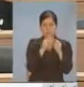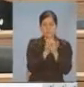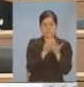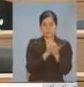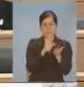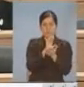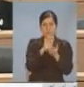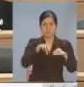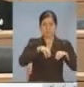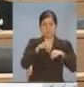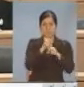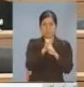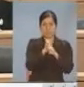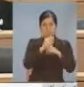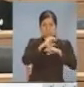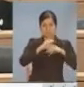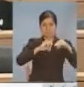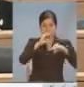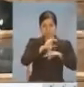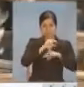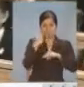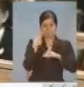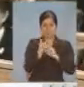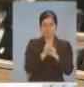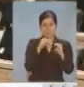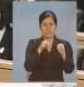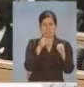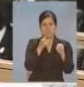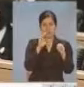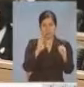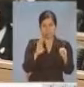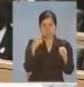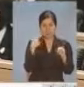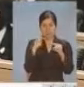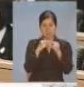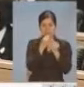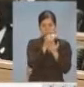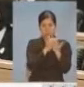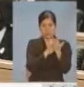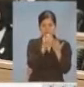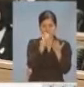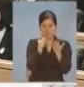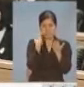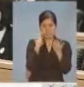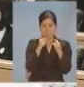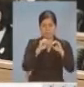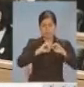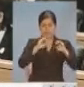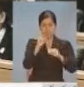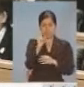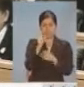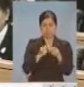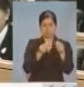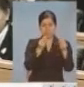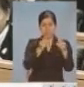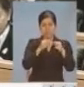ามที่ท่านได้นำเสนอค่ะในมาตรา14ของพระราชบัญญัติฉบับนี้นั้นได้กำหนดไว้ชัดเจนค่ะว่าให้หน่วยงานเจ้า